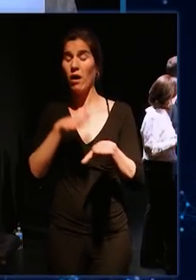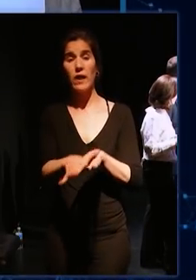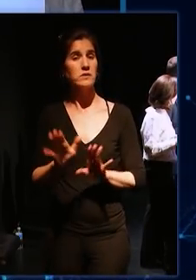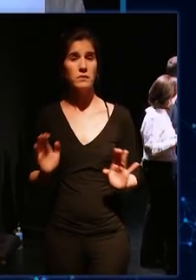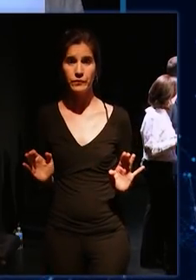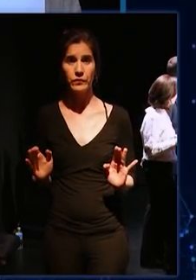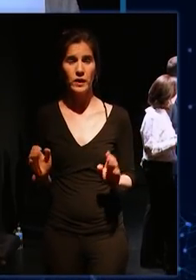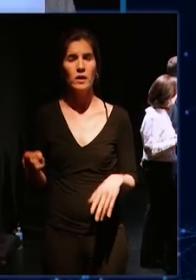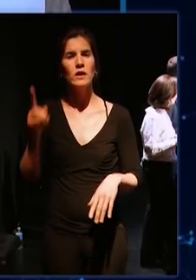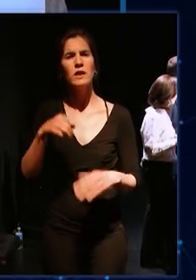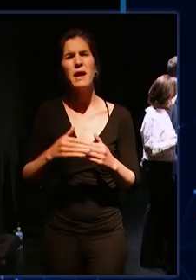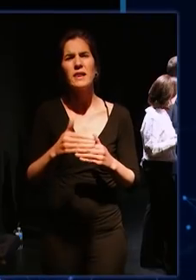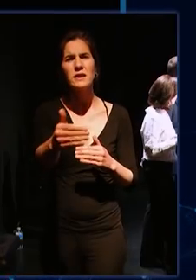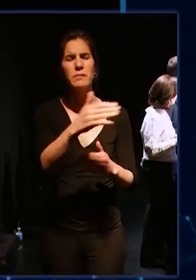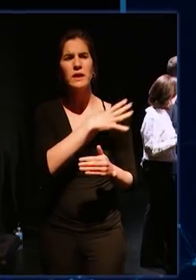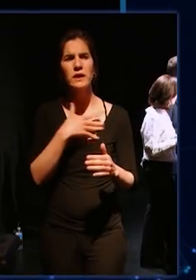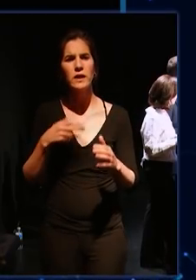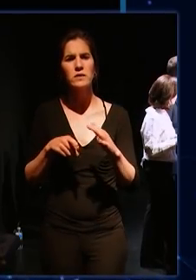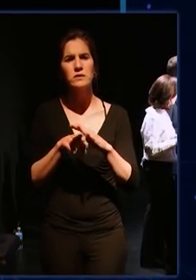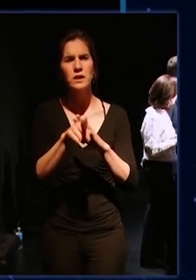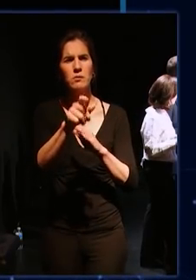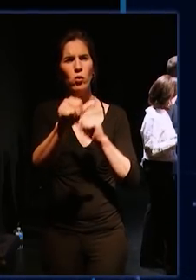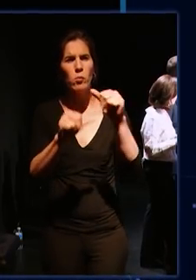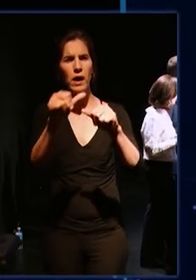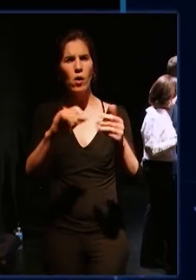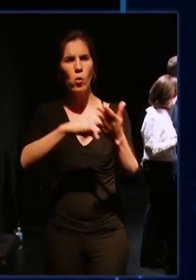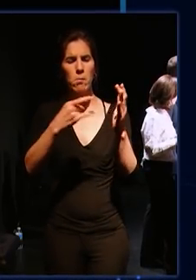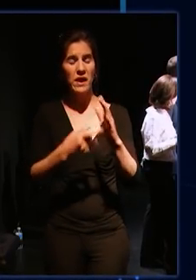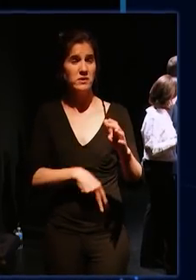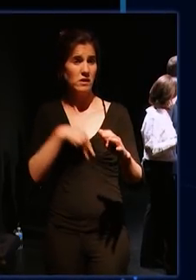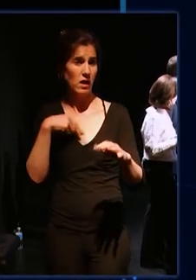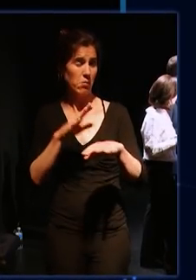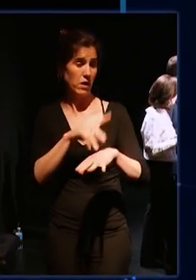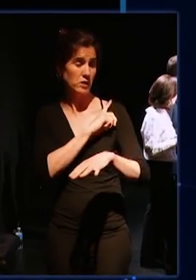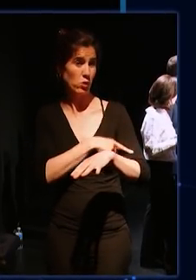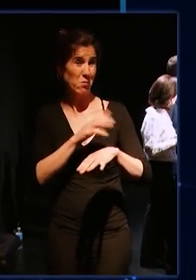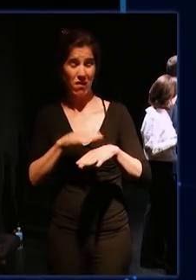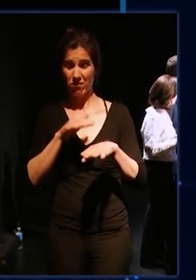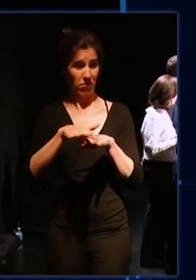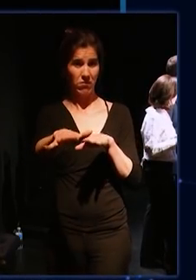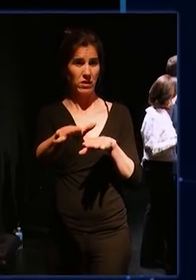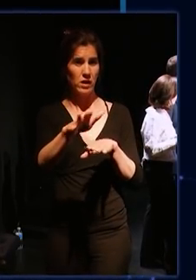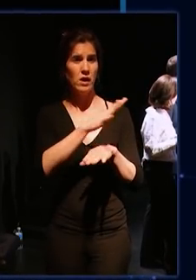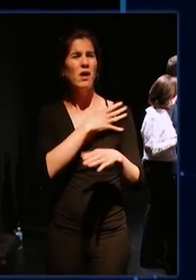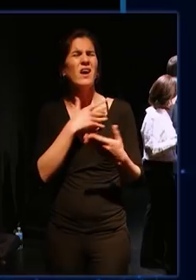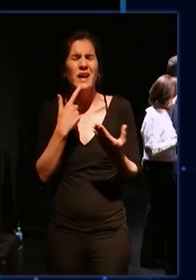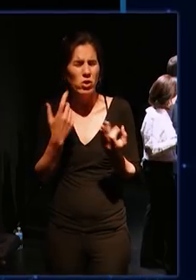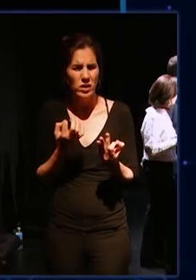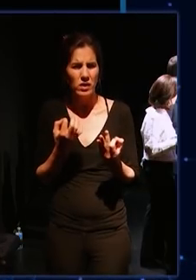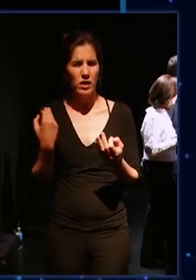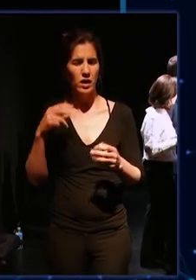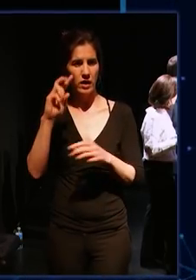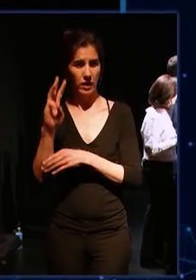desenvoluparem un pla general de l'esport de llarg recorregut. És a dir, Cardedeu es mereix tenir un